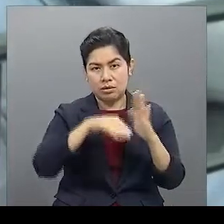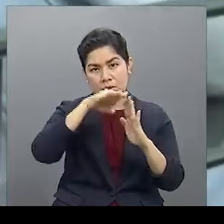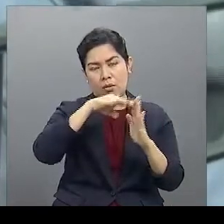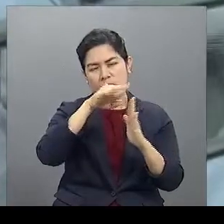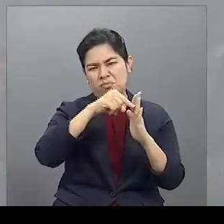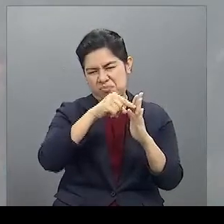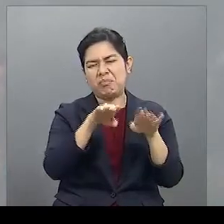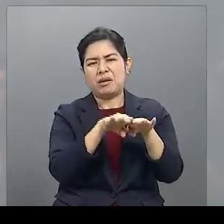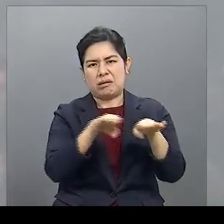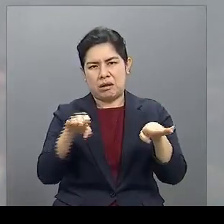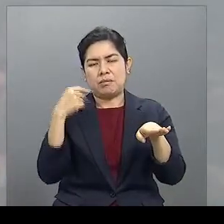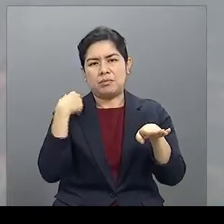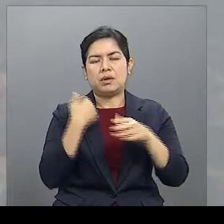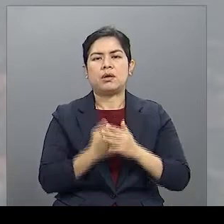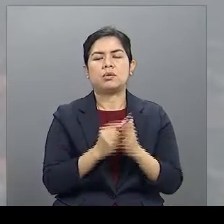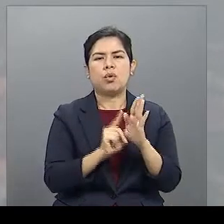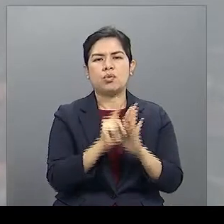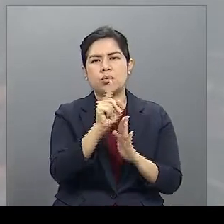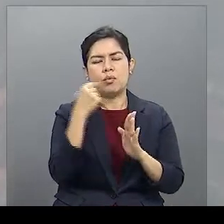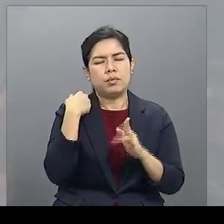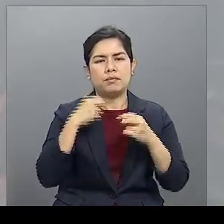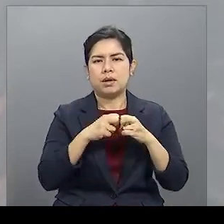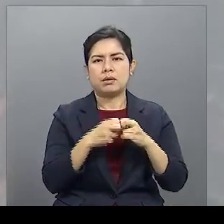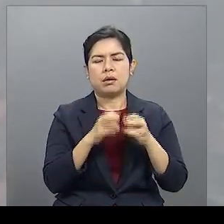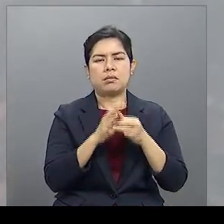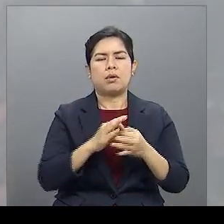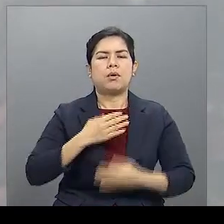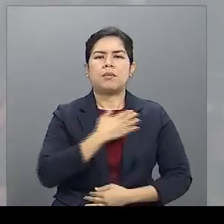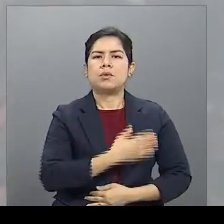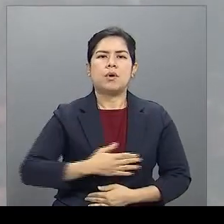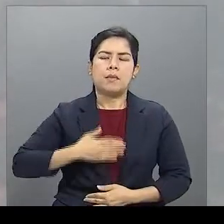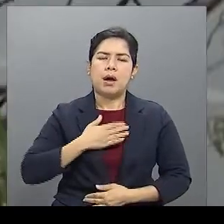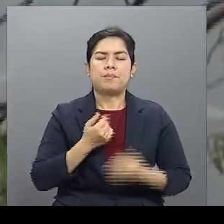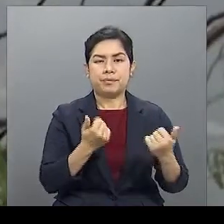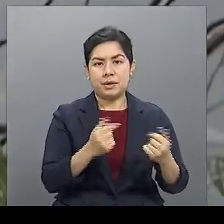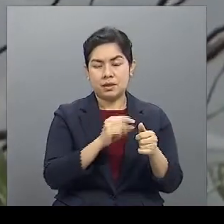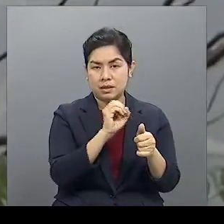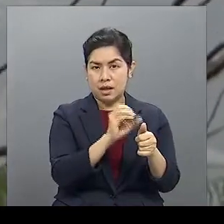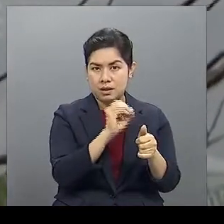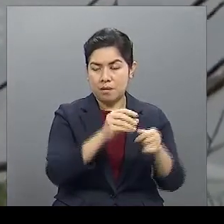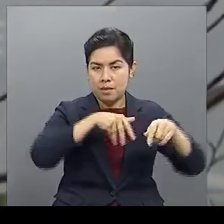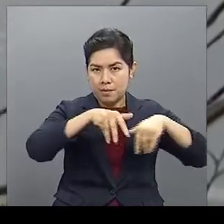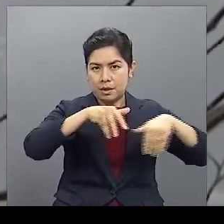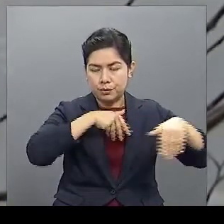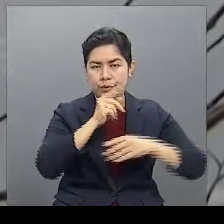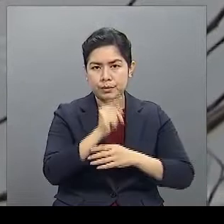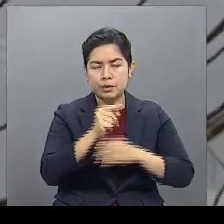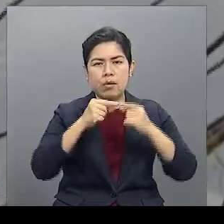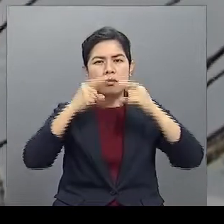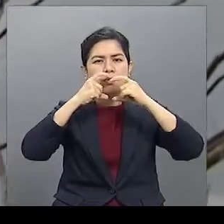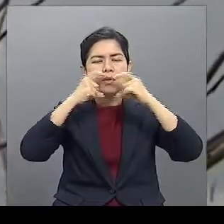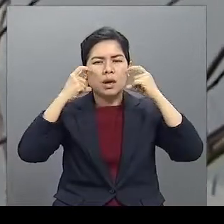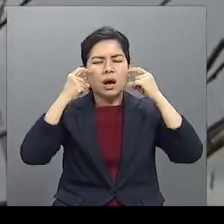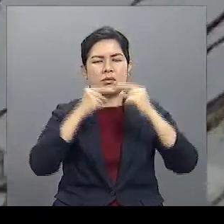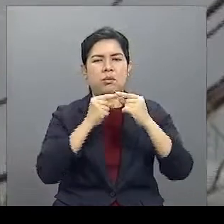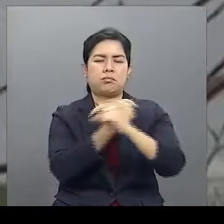อยู่ในระดับที่เริ่มส่งผลกระทบต่อสุขภาพค่ะจึงแนะนำนะคะให้ประชาชนนั้นสวมหน้ากากอนามัยแล้วก็งดทำกิจกรรมก